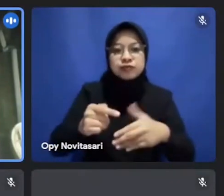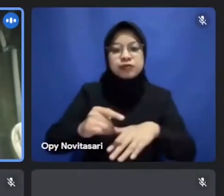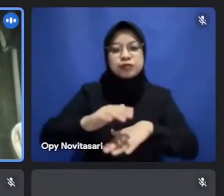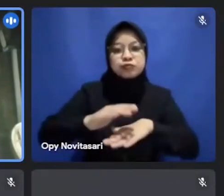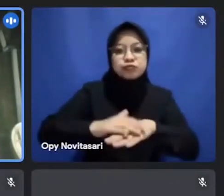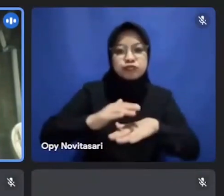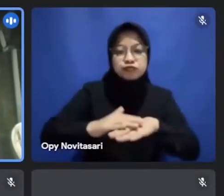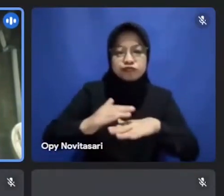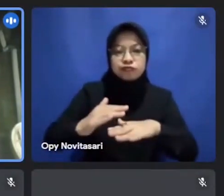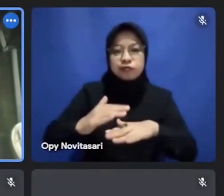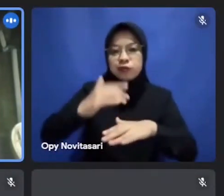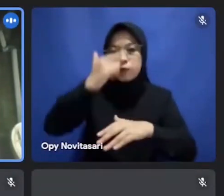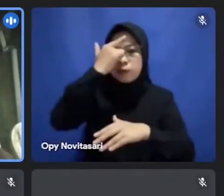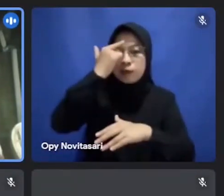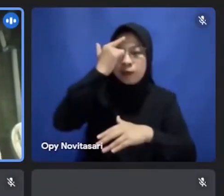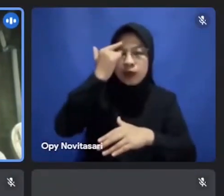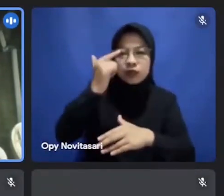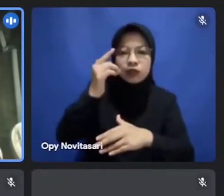atauen